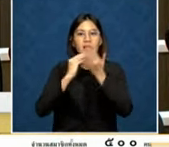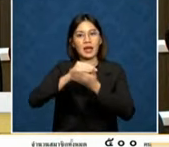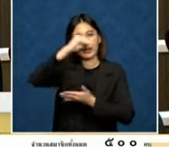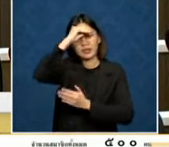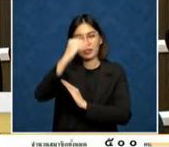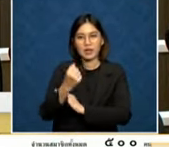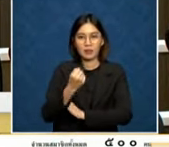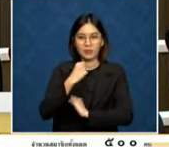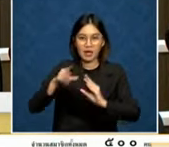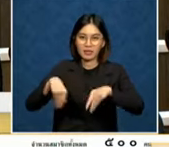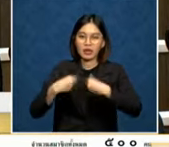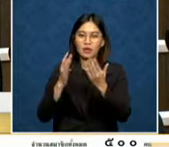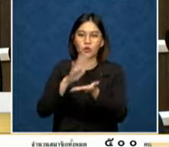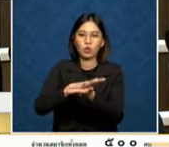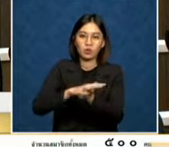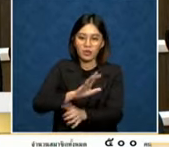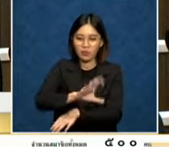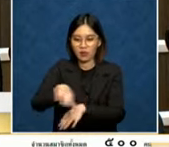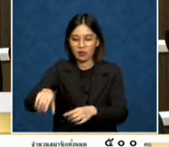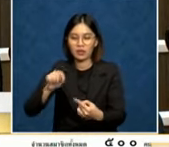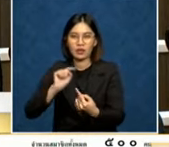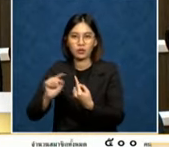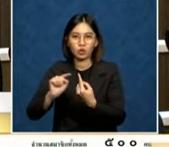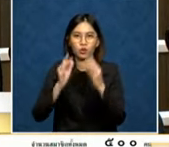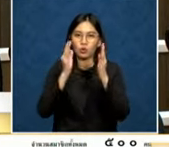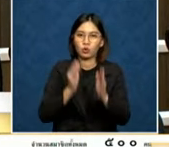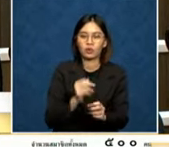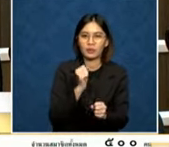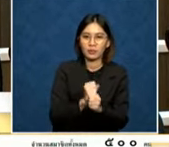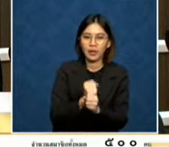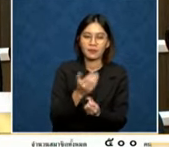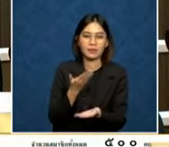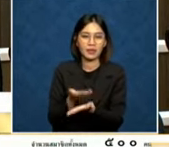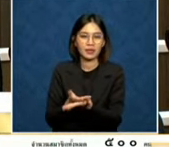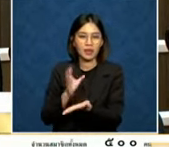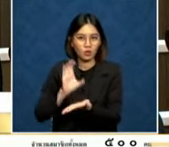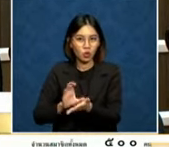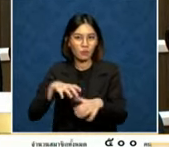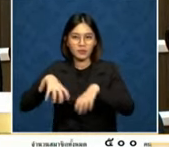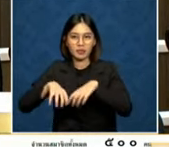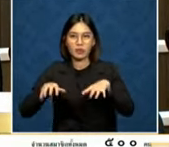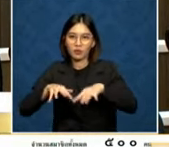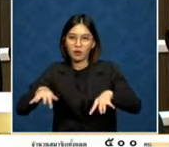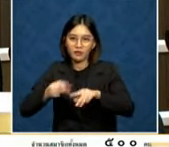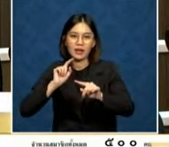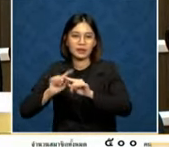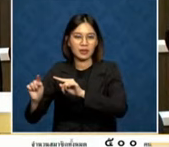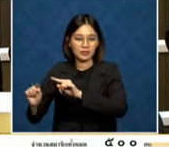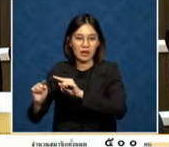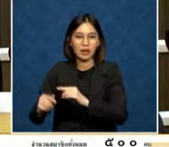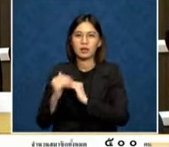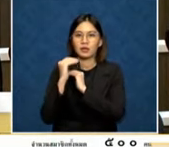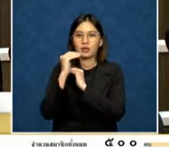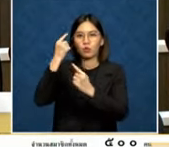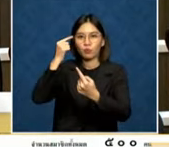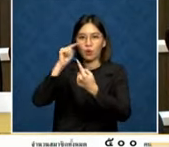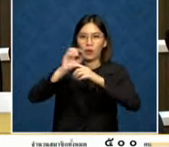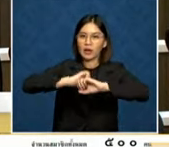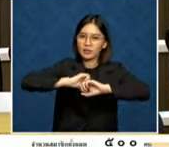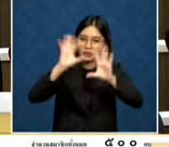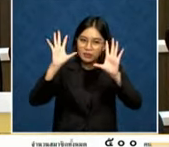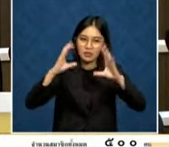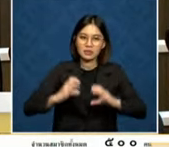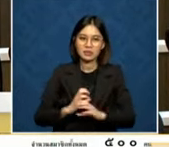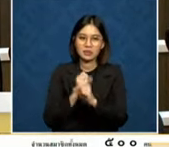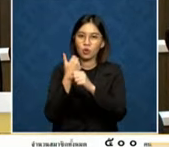อำนาจให้สถานศึกษาทั้งด้านบุคลากรงบประมาณบริหารทั่วไปและอื่นๆกำหนดเป้าหมายให้ชัดเจน